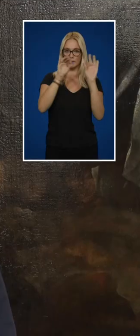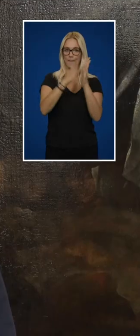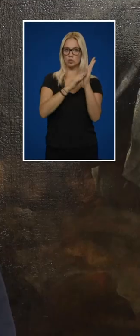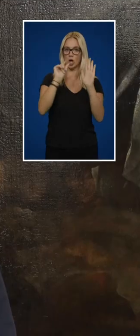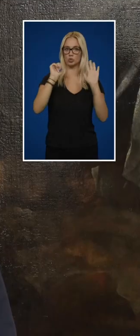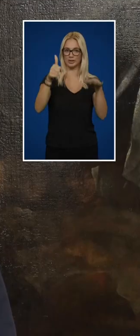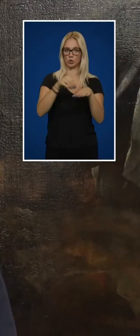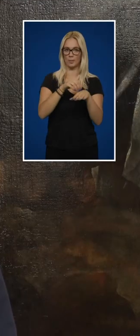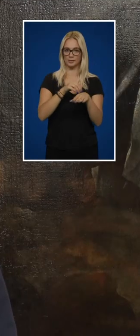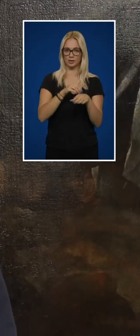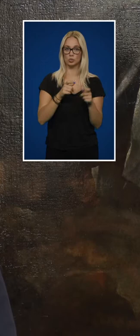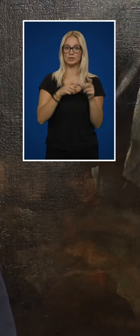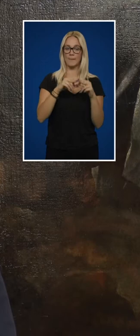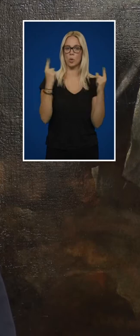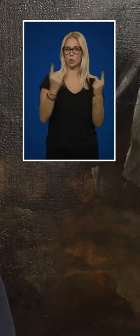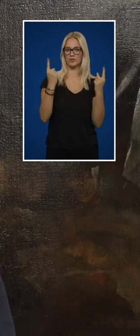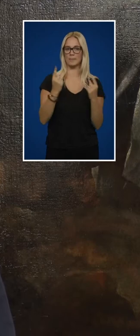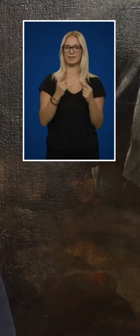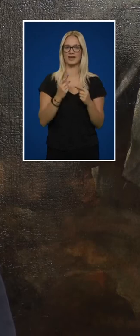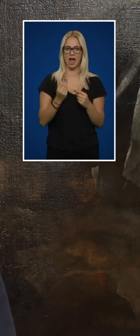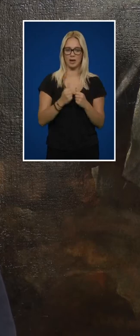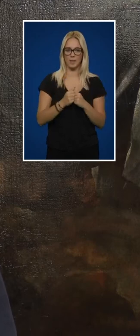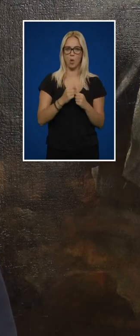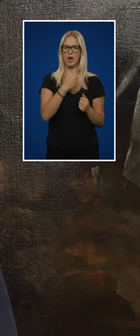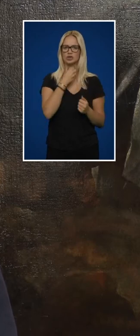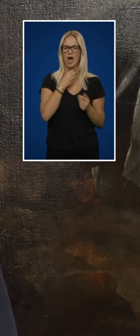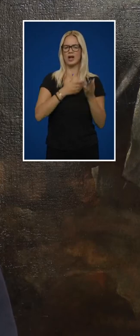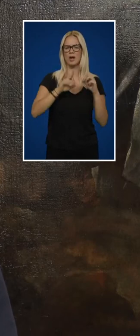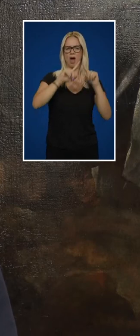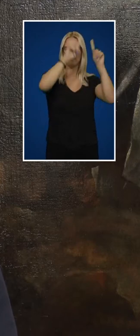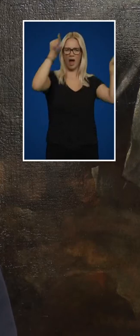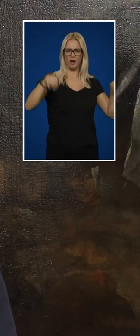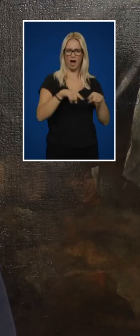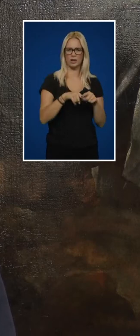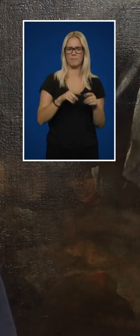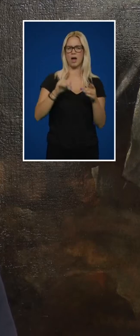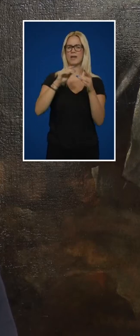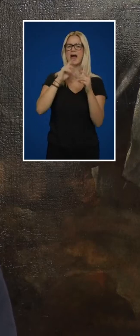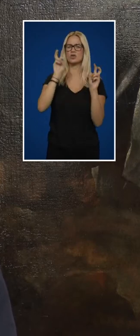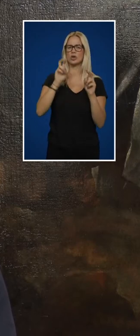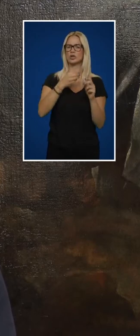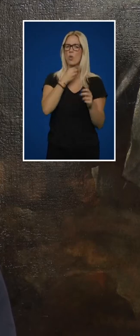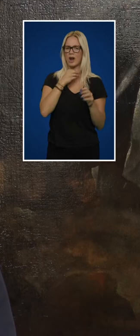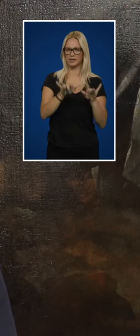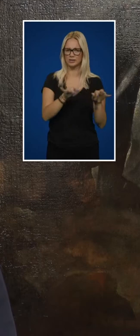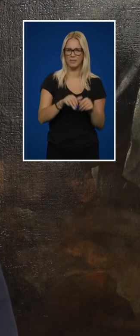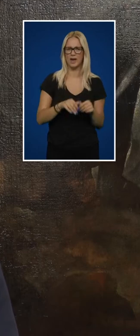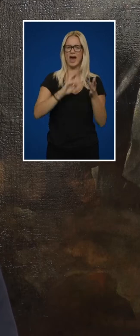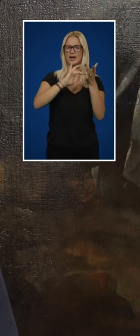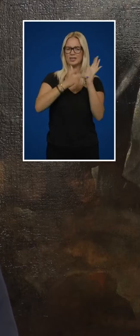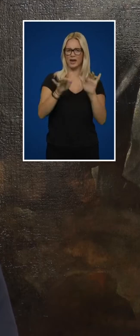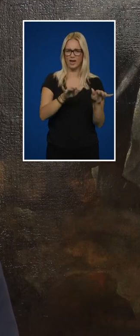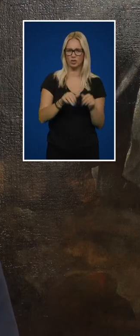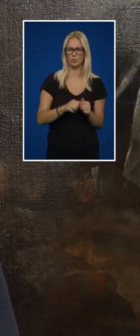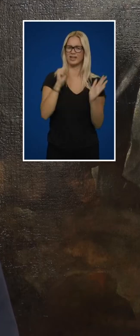promotivnim materijalima, oglašavanjima na jumbo plakatima, elektroničkim oglasima na internet portalima, u tiskanim medijima, koji su